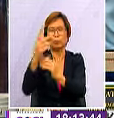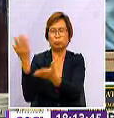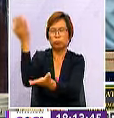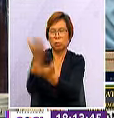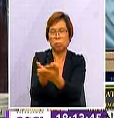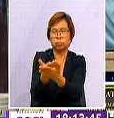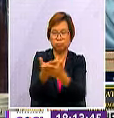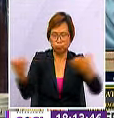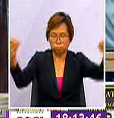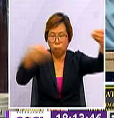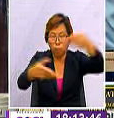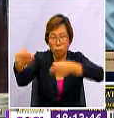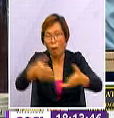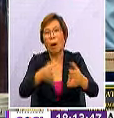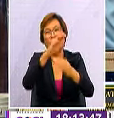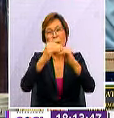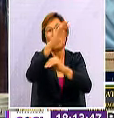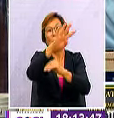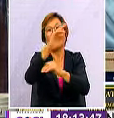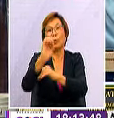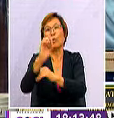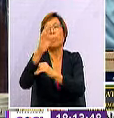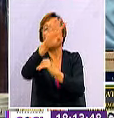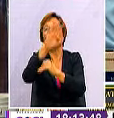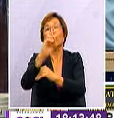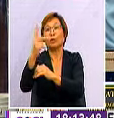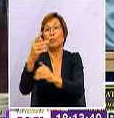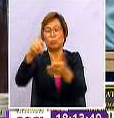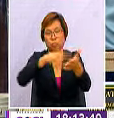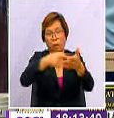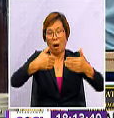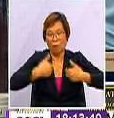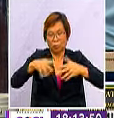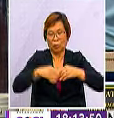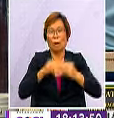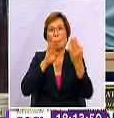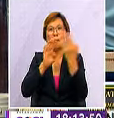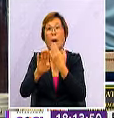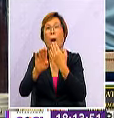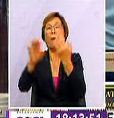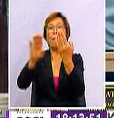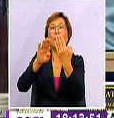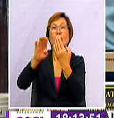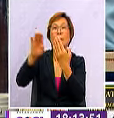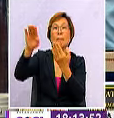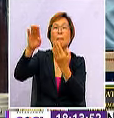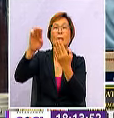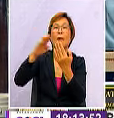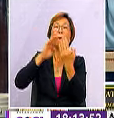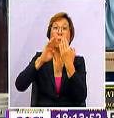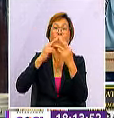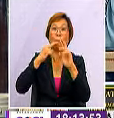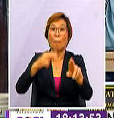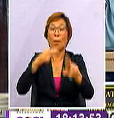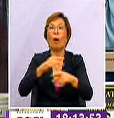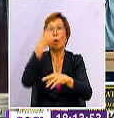cadangan yang disampaikan, lebih 40,000 undian juga diterima. Berdasarkan maklum balas ini, Kementerian Kewangan akan mengagihkan dana